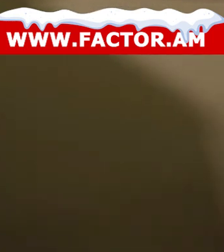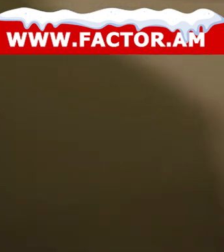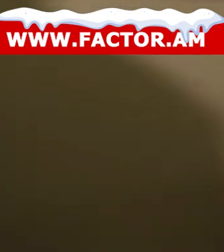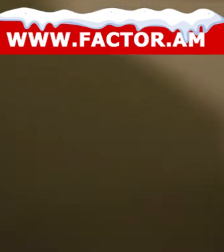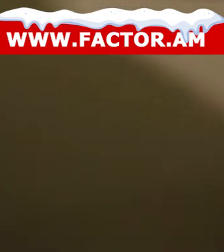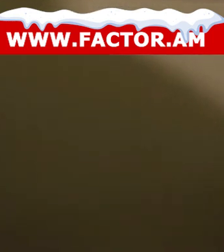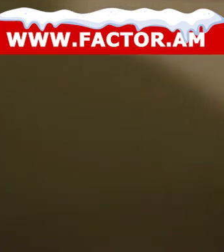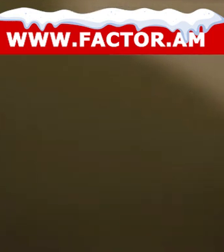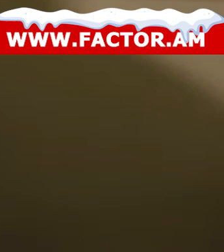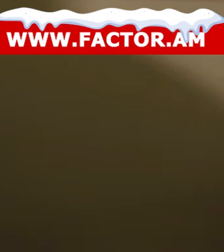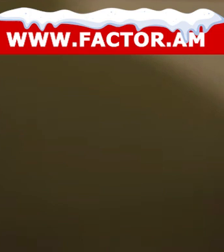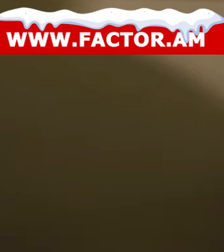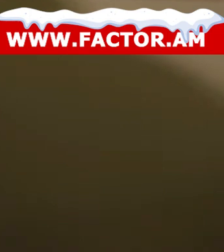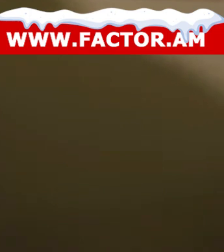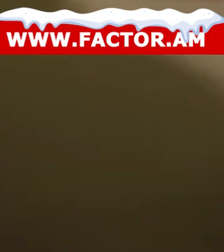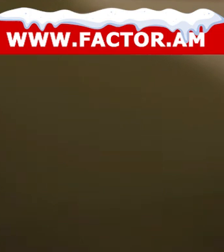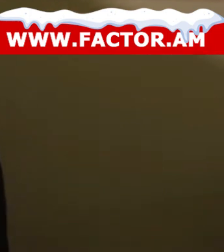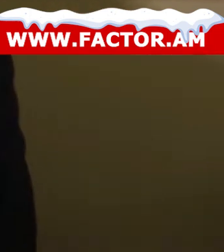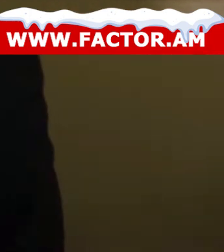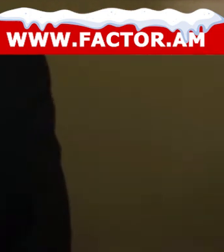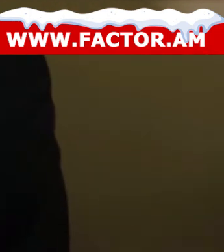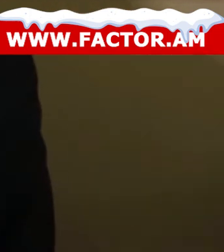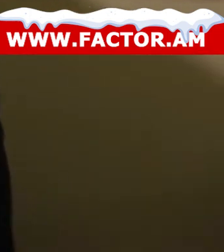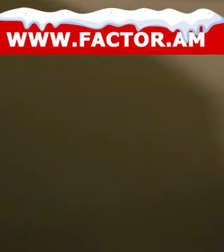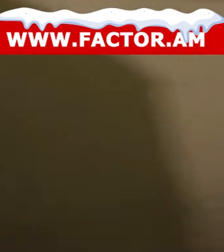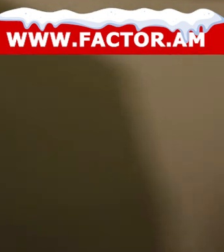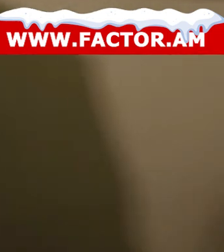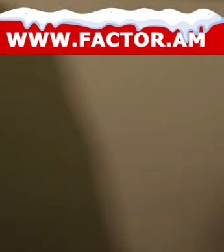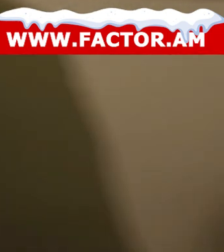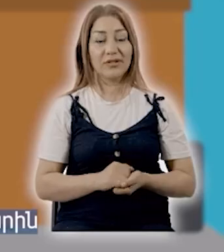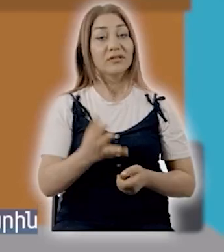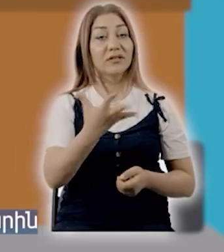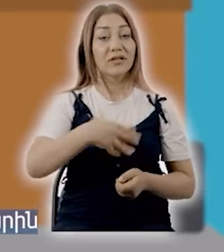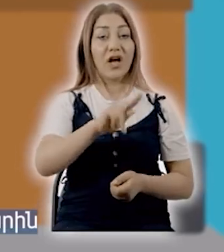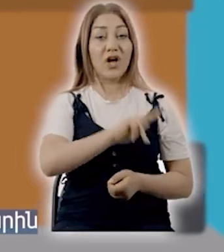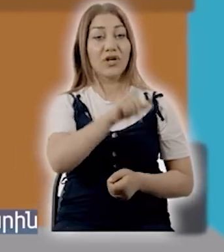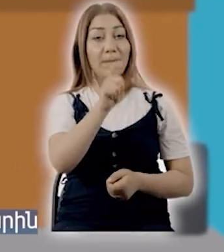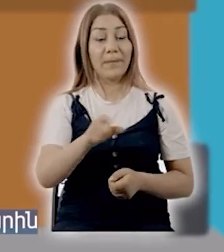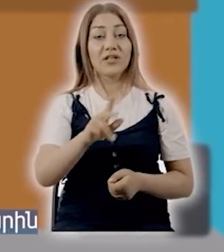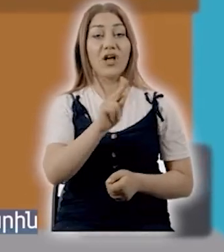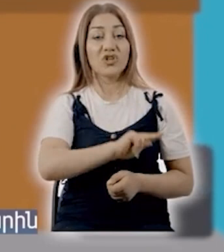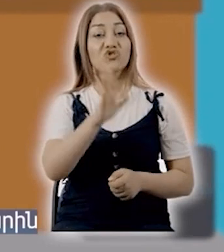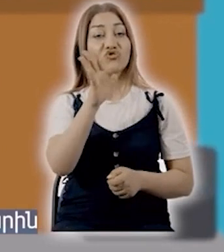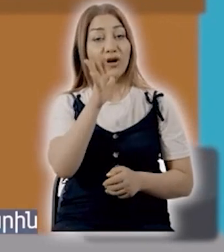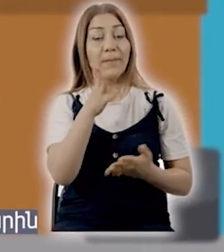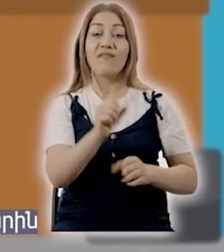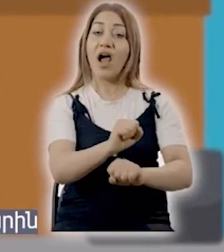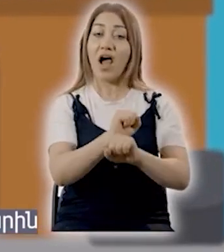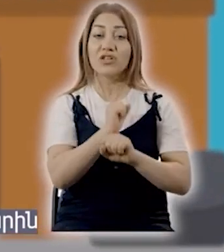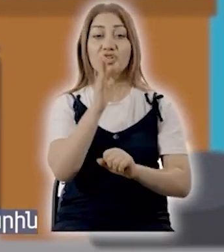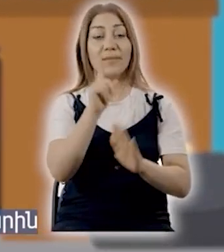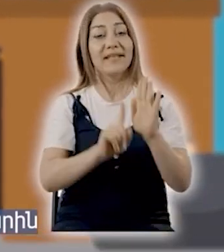իրենց պատասխանատվության գոտում է, որպեսզի իրենց վրա շատ պատասխանատվություն չվերցվի։ Յուրաքանչյուր աշխատողի աշխատաժամանակի